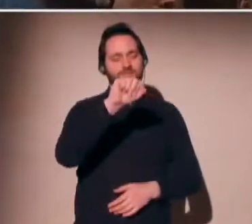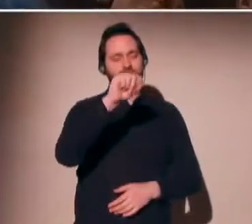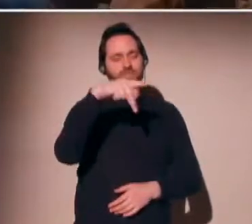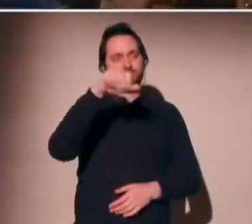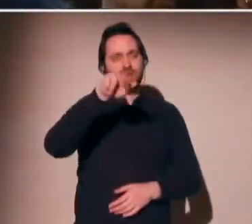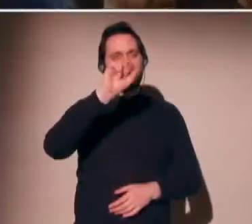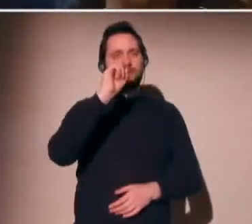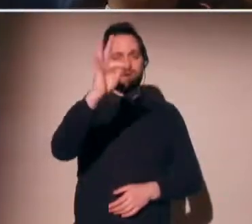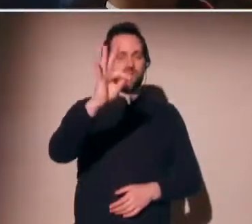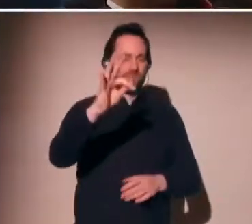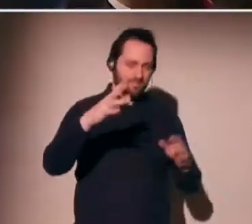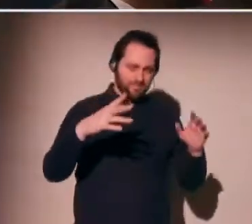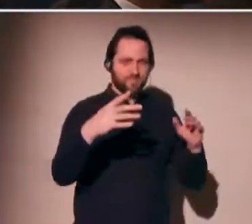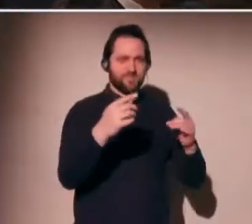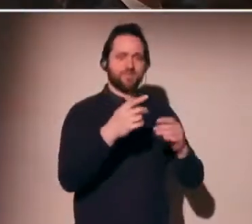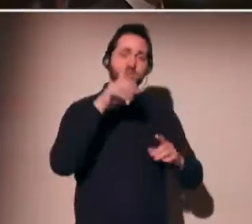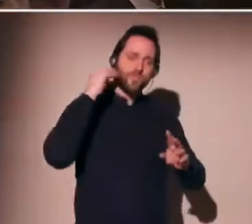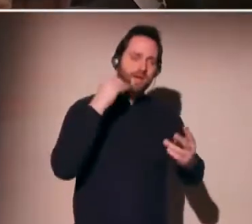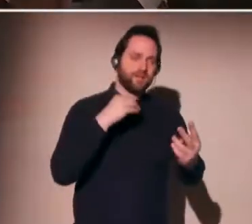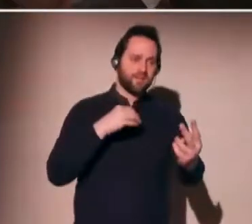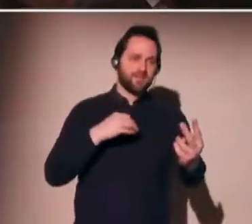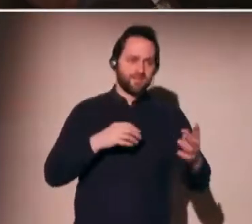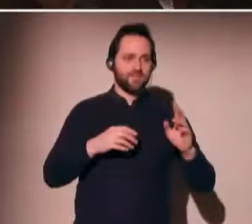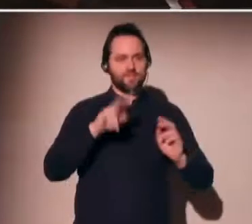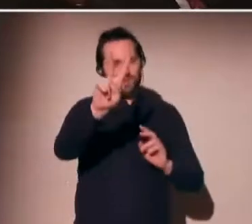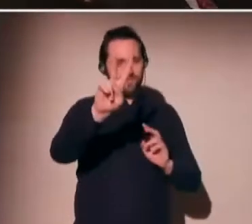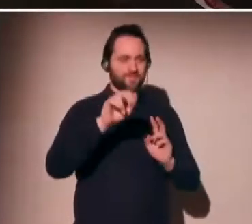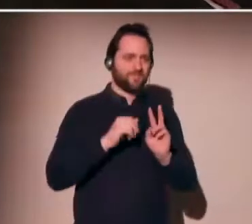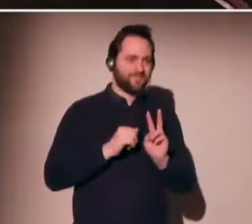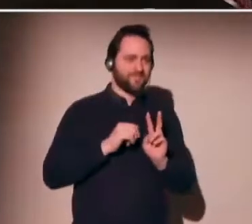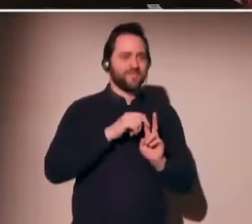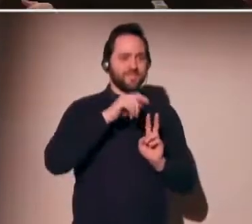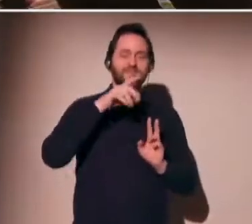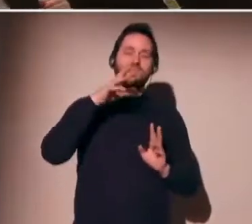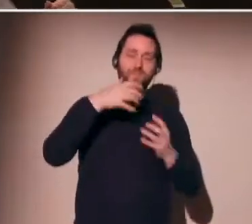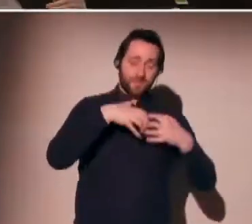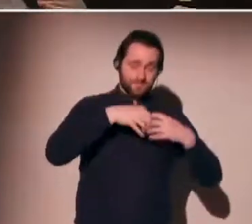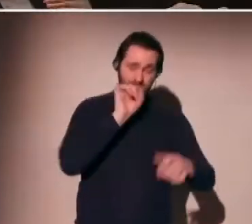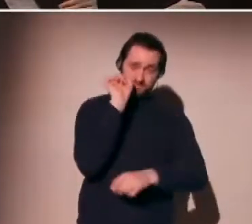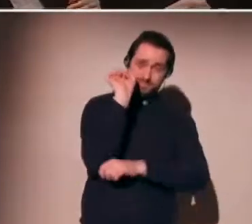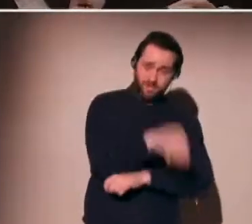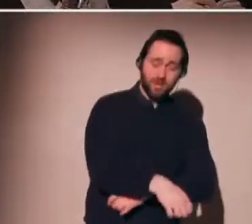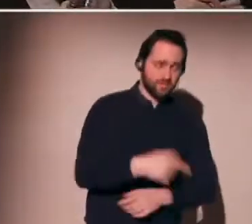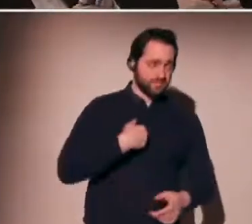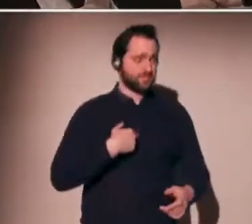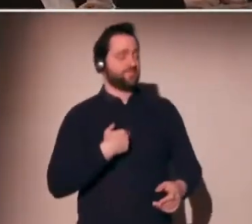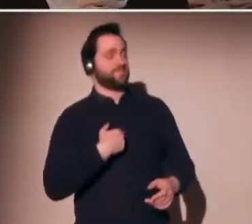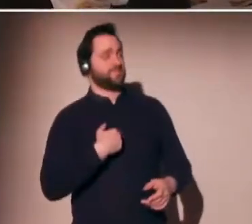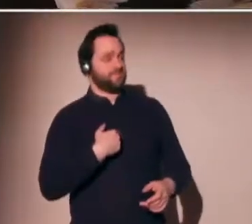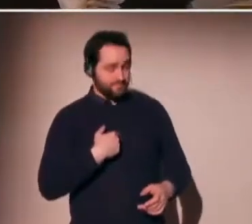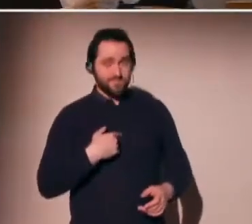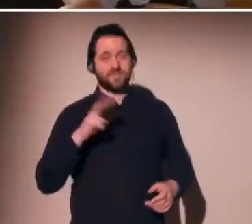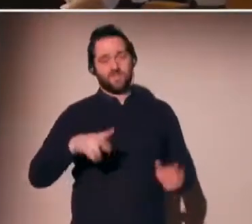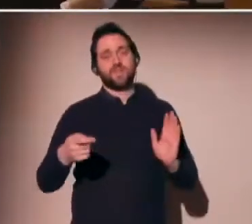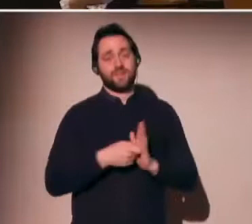pour nous, c'était simplement la suite logique des progrès effectués dans le laboratoire depuis des dizaines d'années. Et c'était en 97 qu'on a